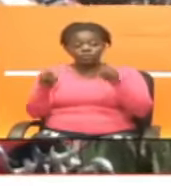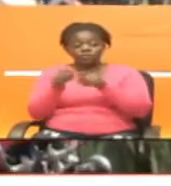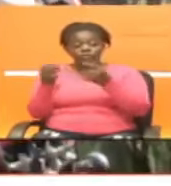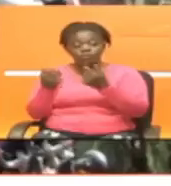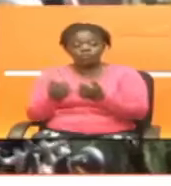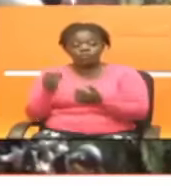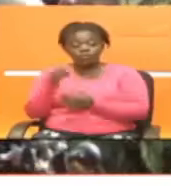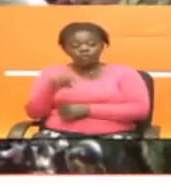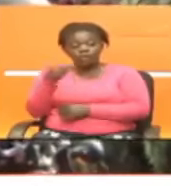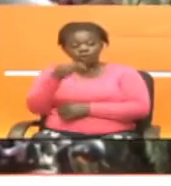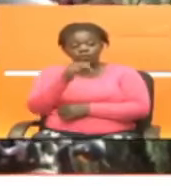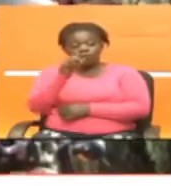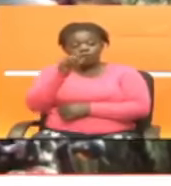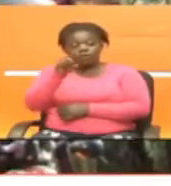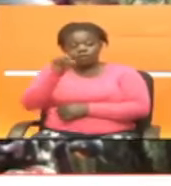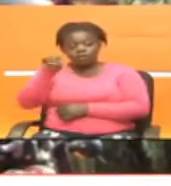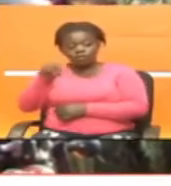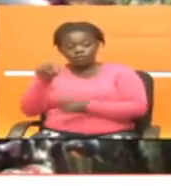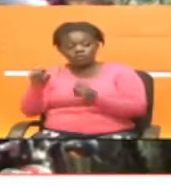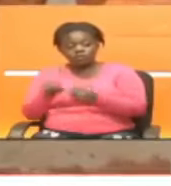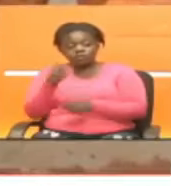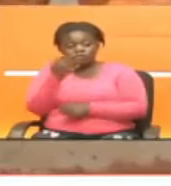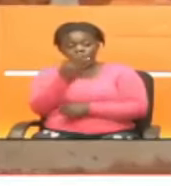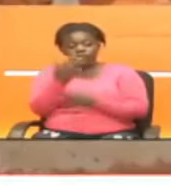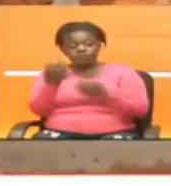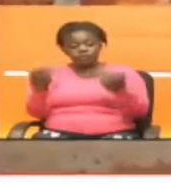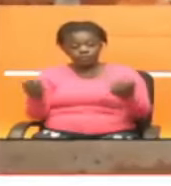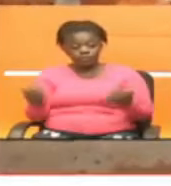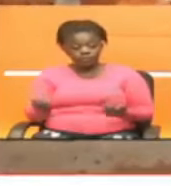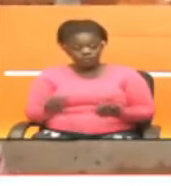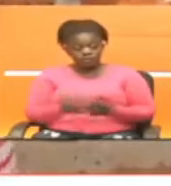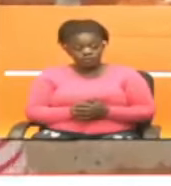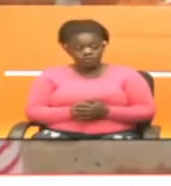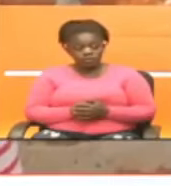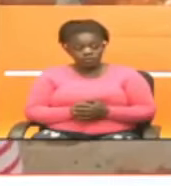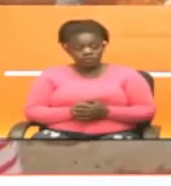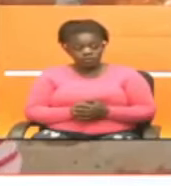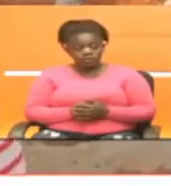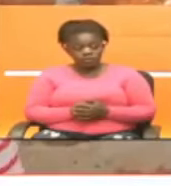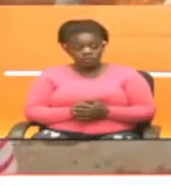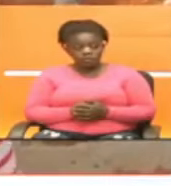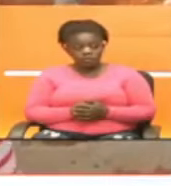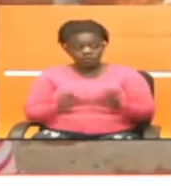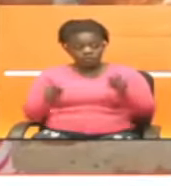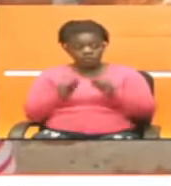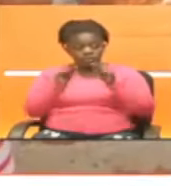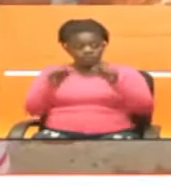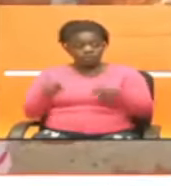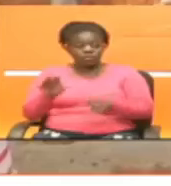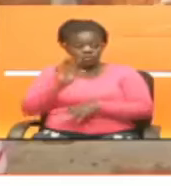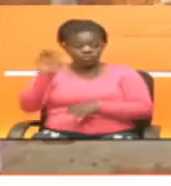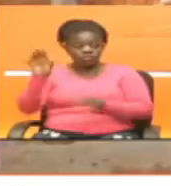hadija naka mga balina abana batano vero wakuma takuzeshi takumimu